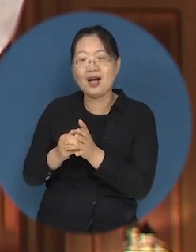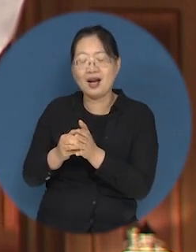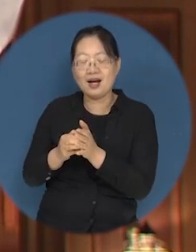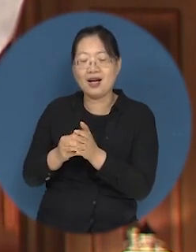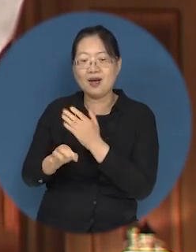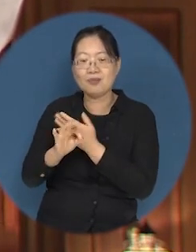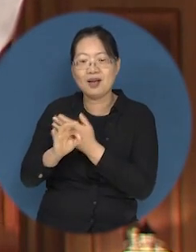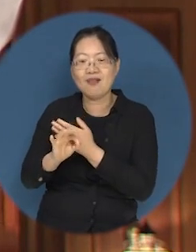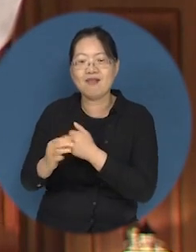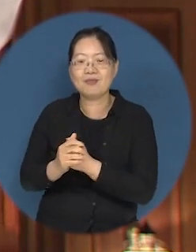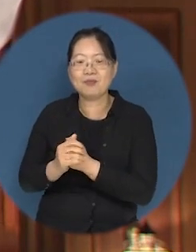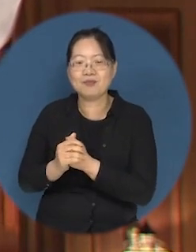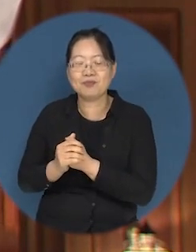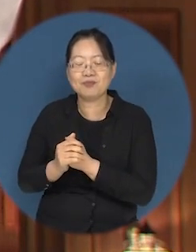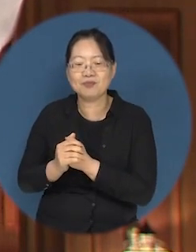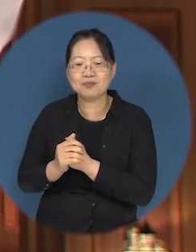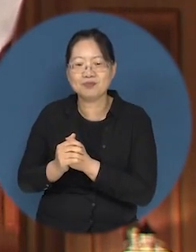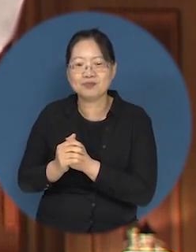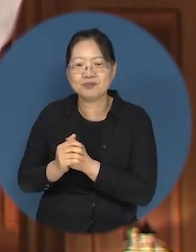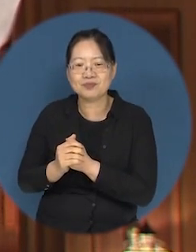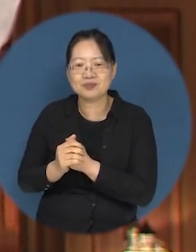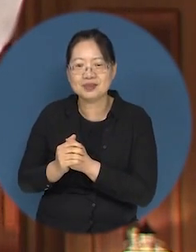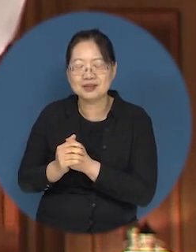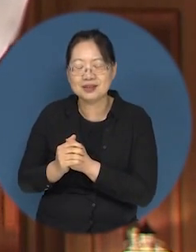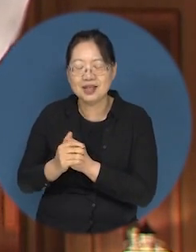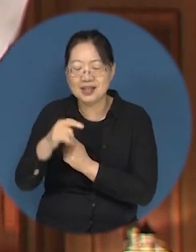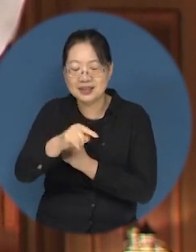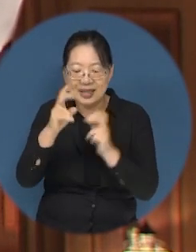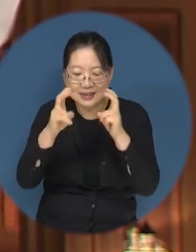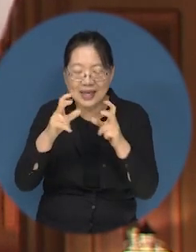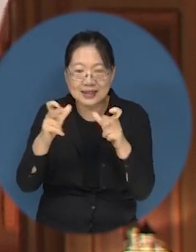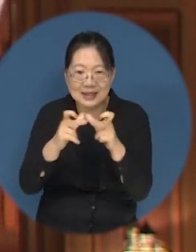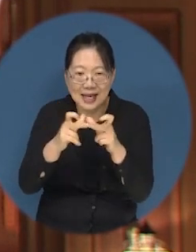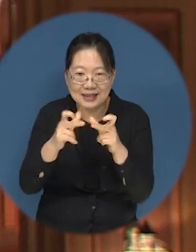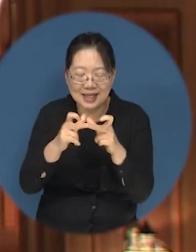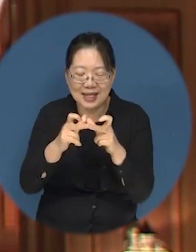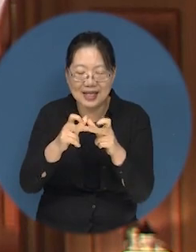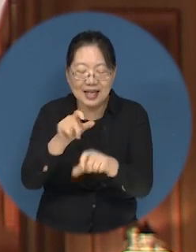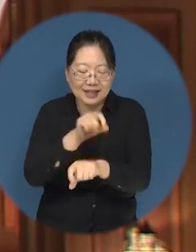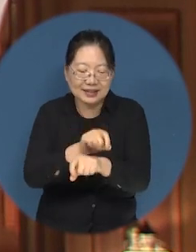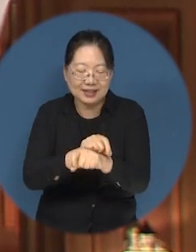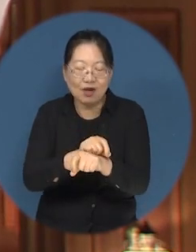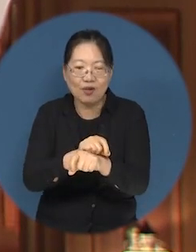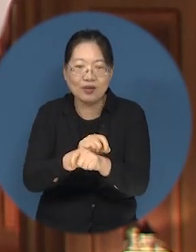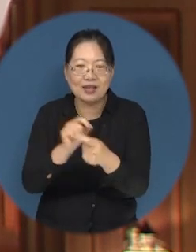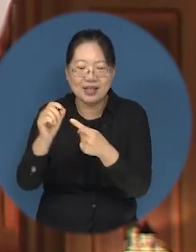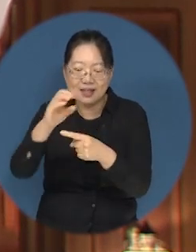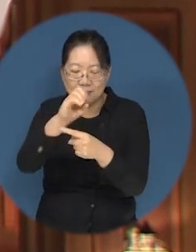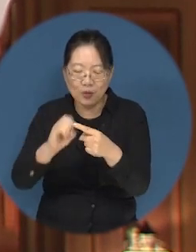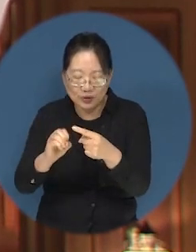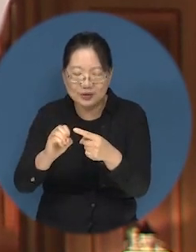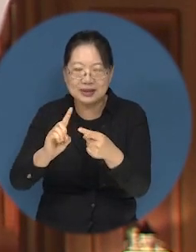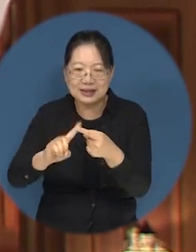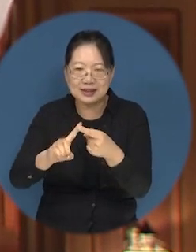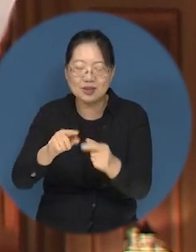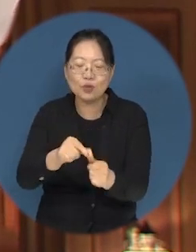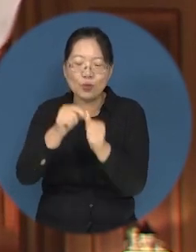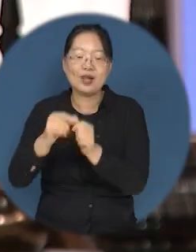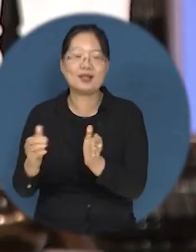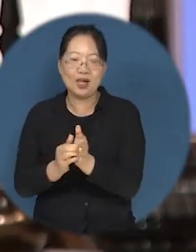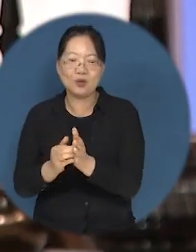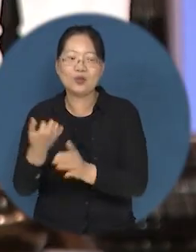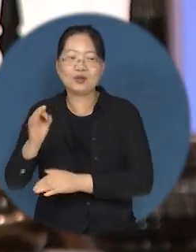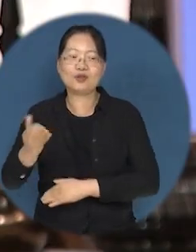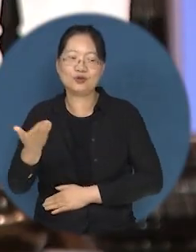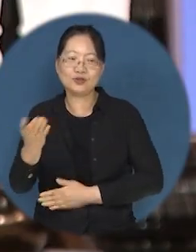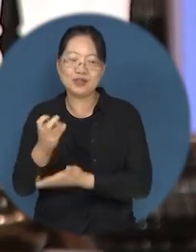장애 그 직원 인원수의 1%를 고용을 한 걸로 간주를 해주는 제도가 있습니다. 그래서